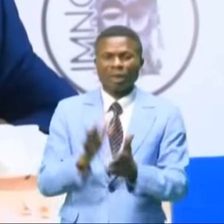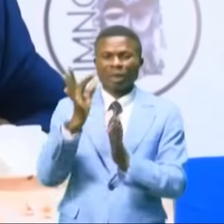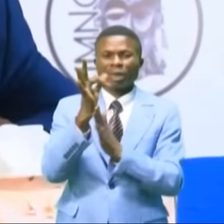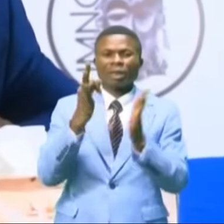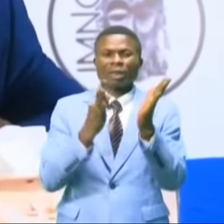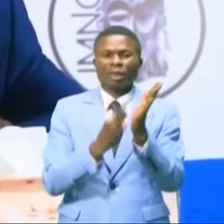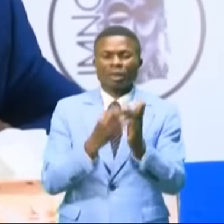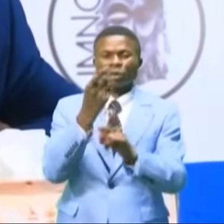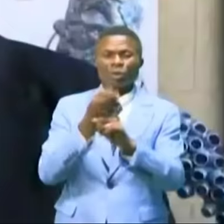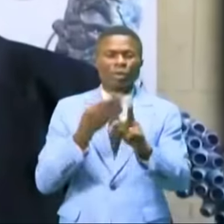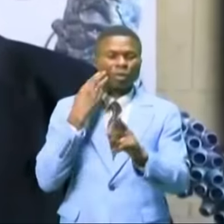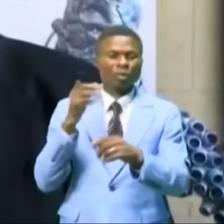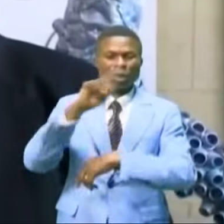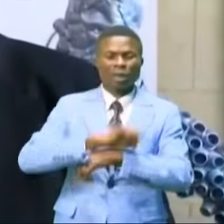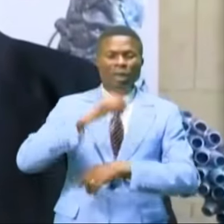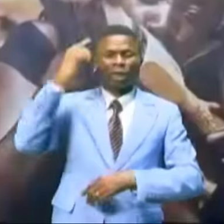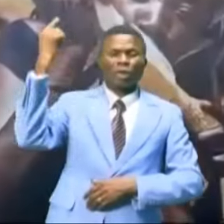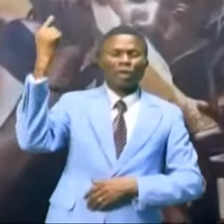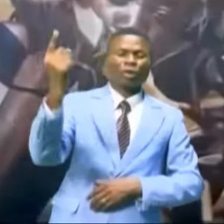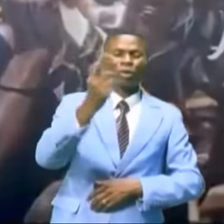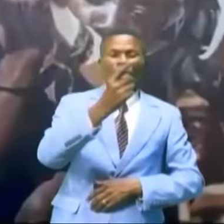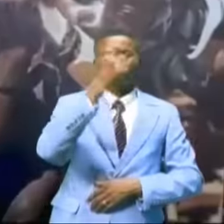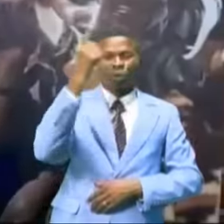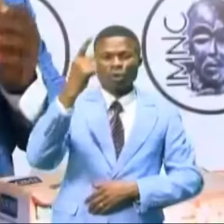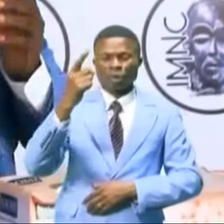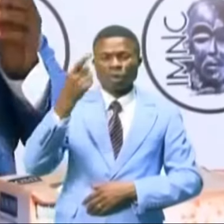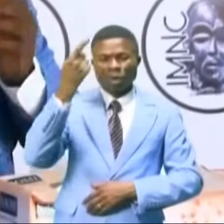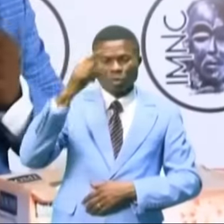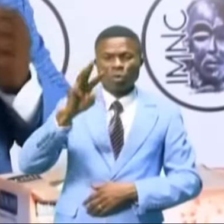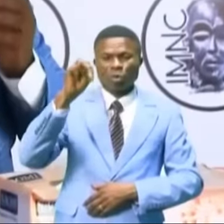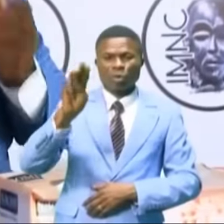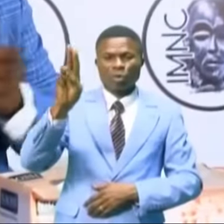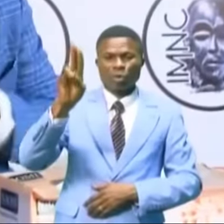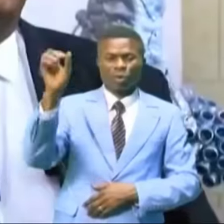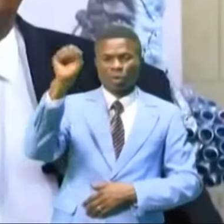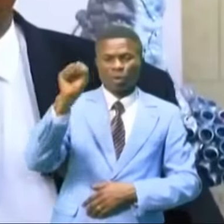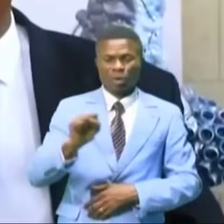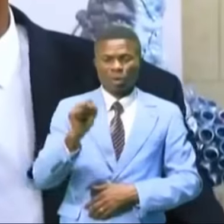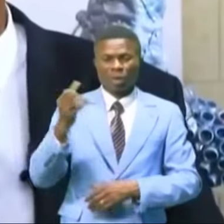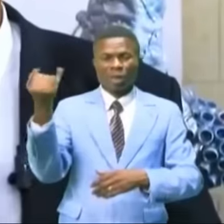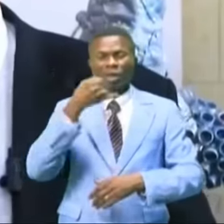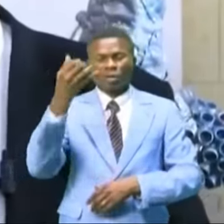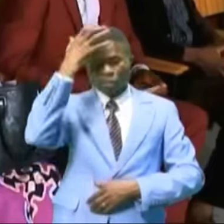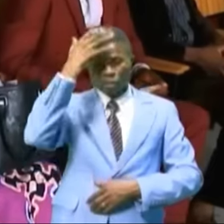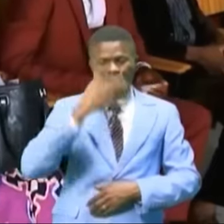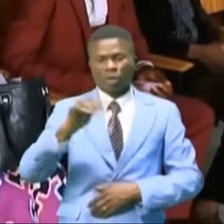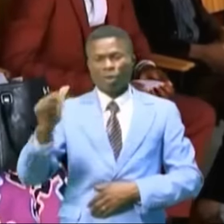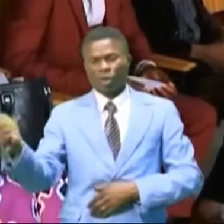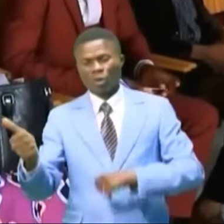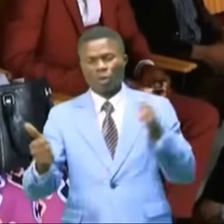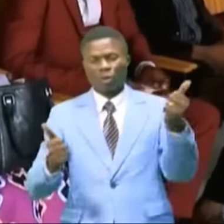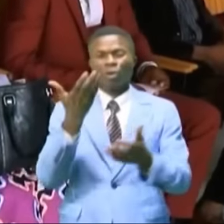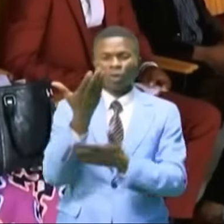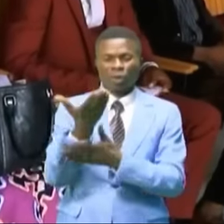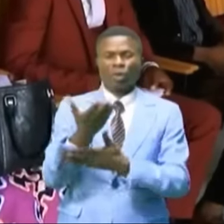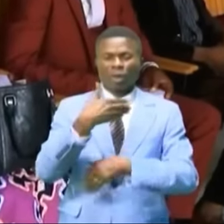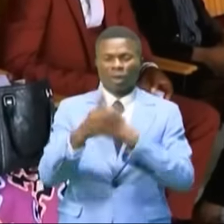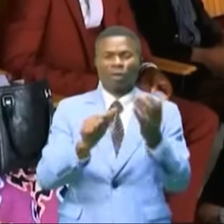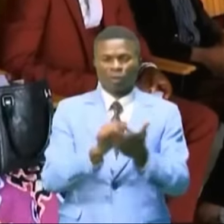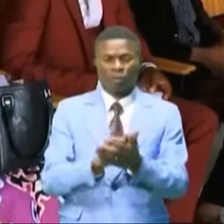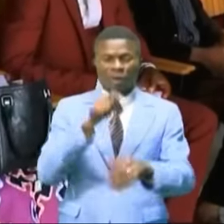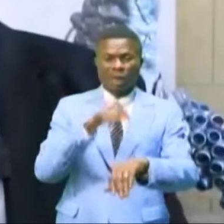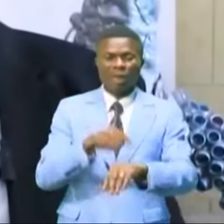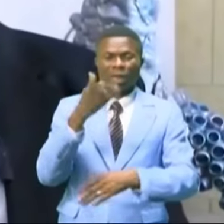une journée internationale du musée. Il est recommandé à tout professionnel du musée, en cette